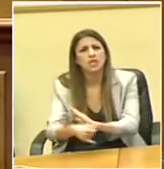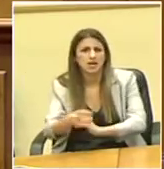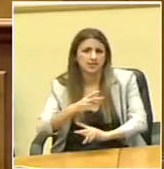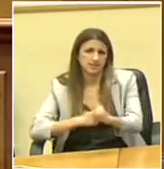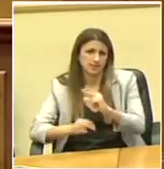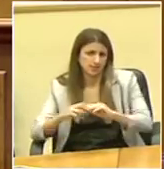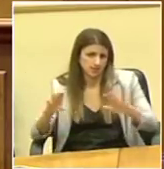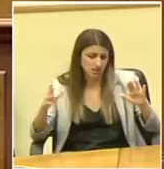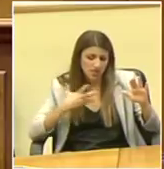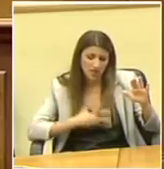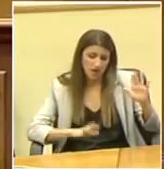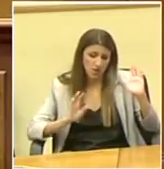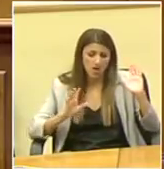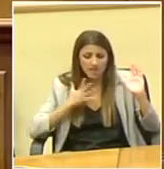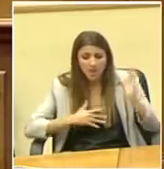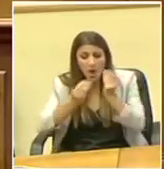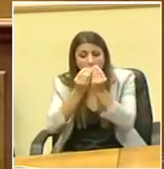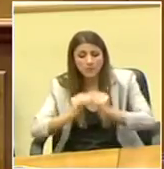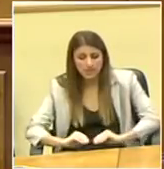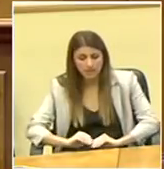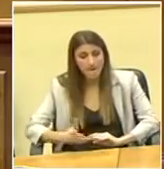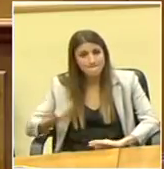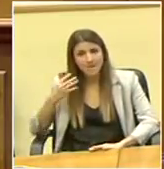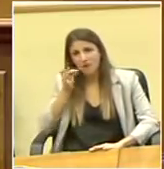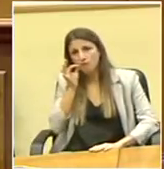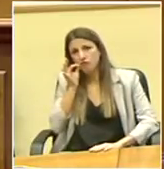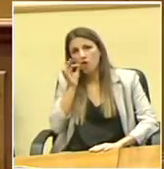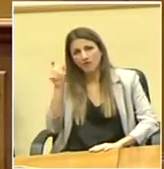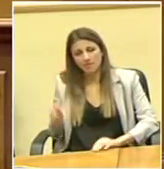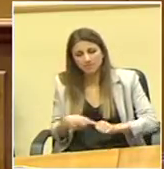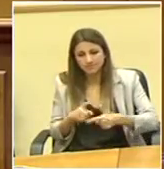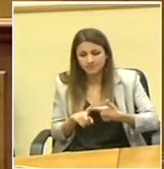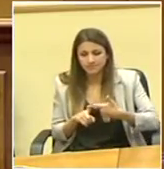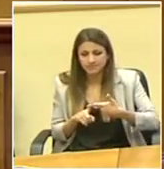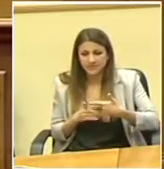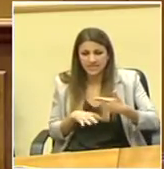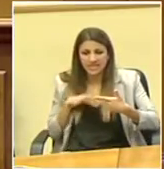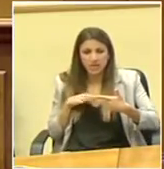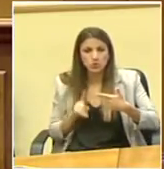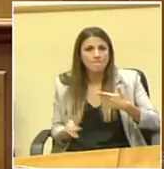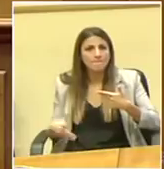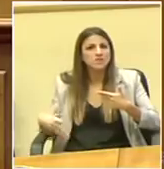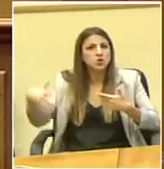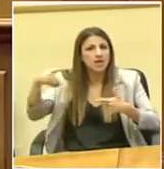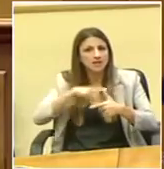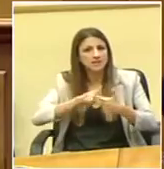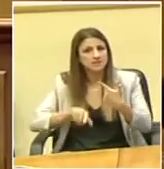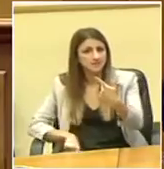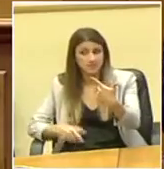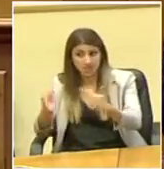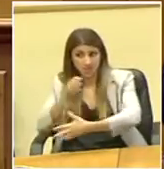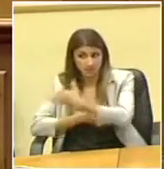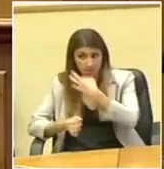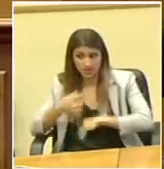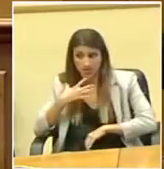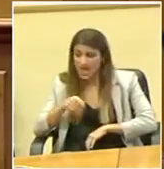από την κυρία Γεννημιατά και από το κύριο Μητσοτάκη ότι δεν θα ήμασταν εδώ